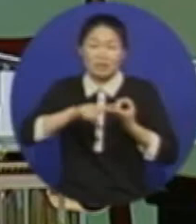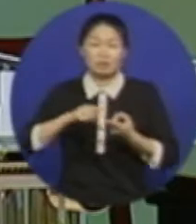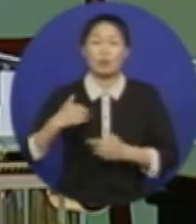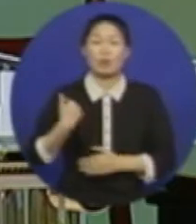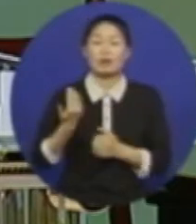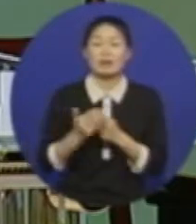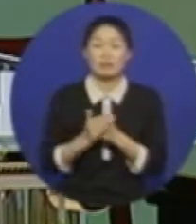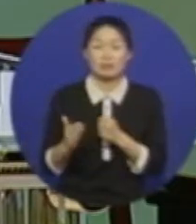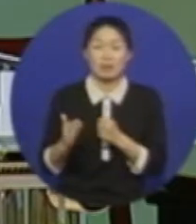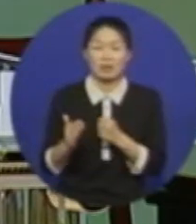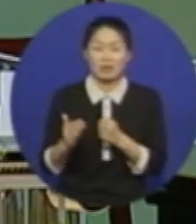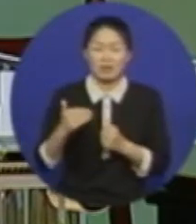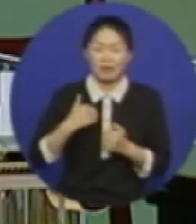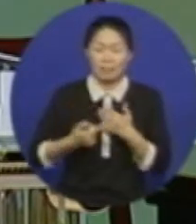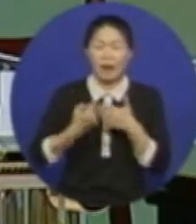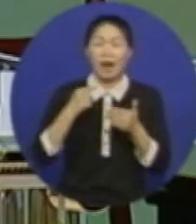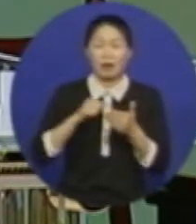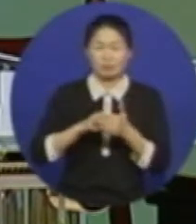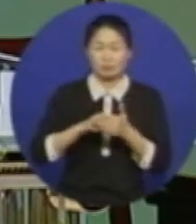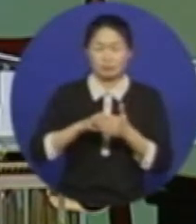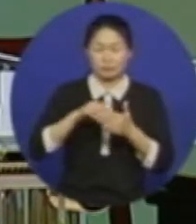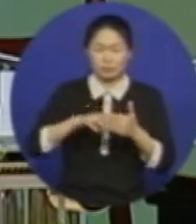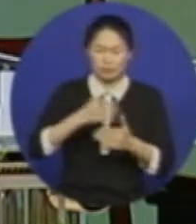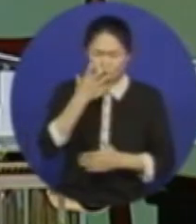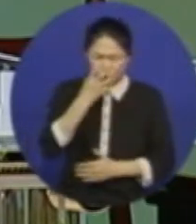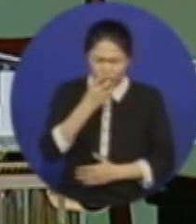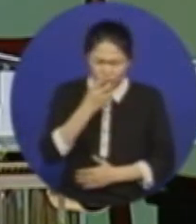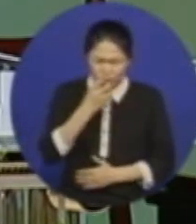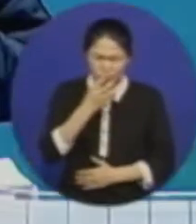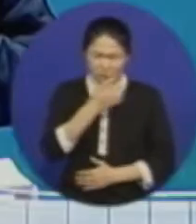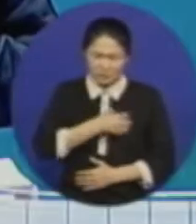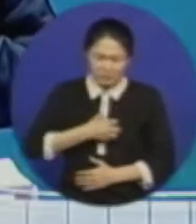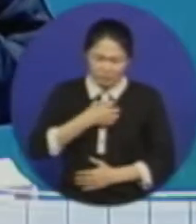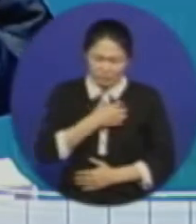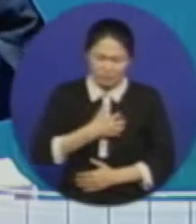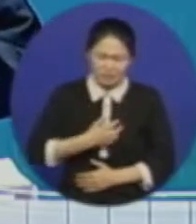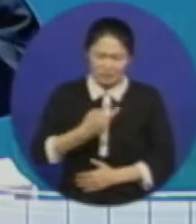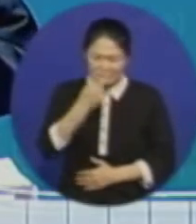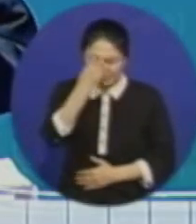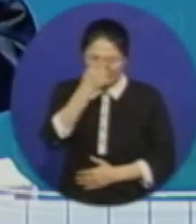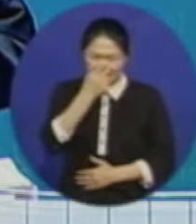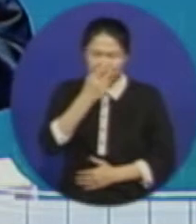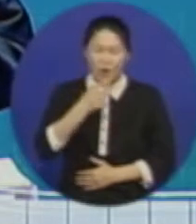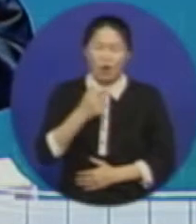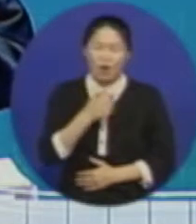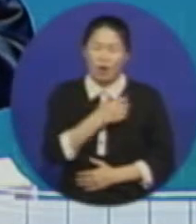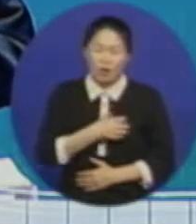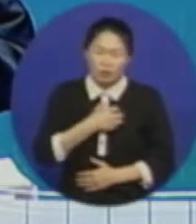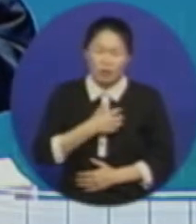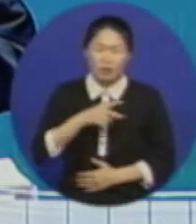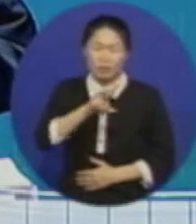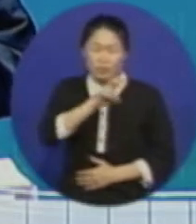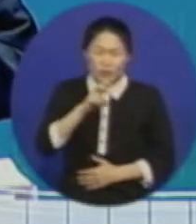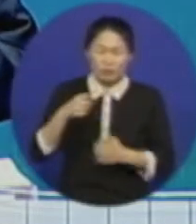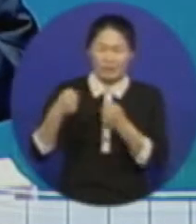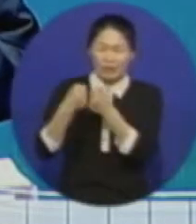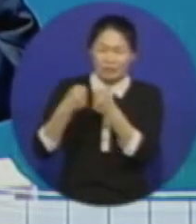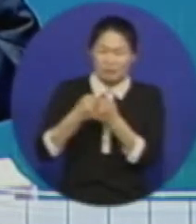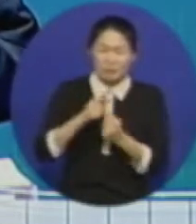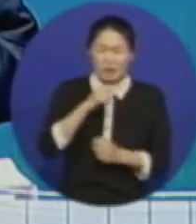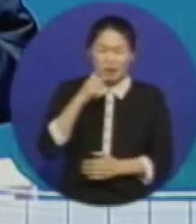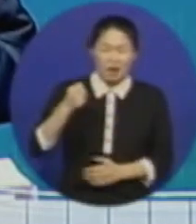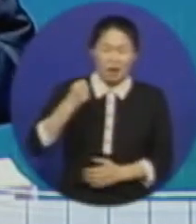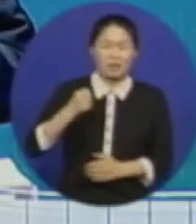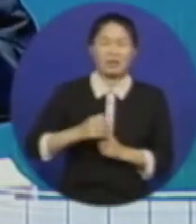때문에 내가 내 마음의 틀 번 생각 우울한 생각 근심과 걱정 염려 미움 다툼 혈기